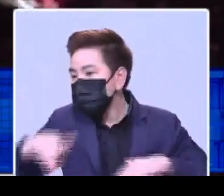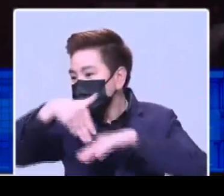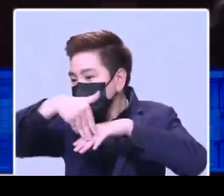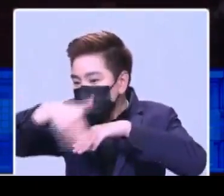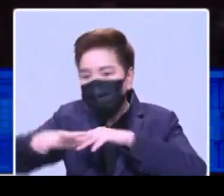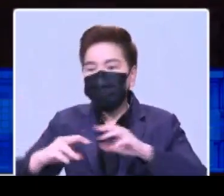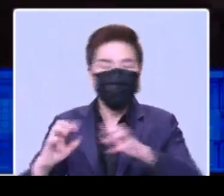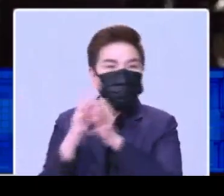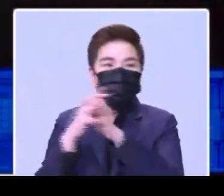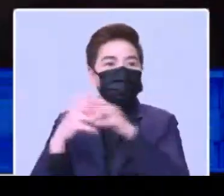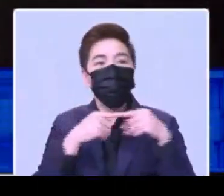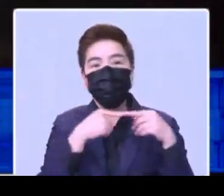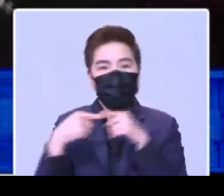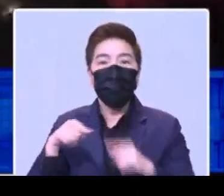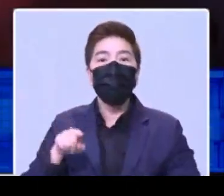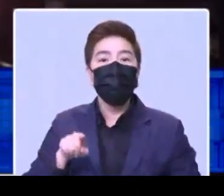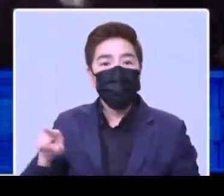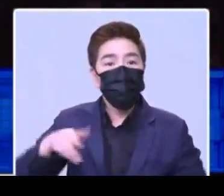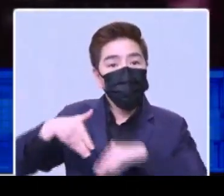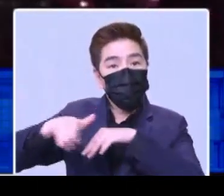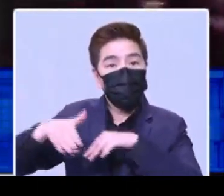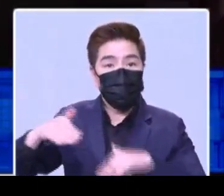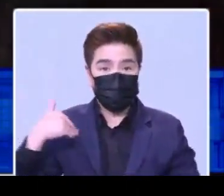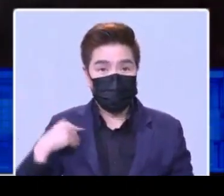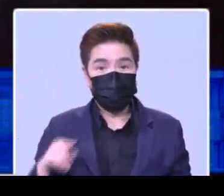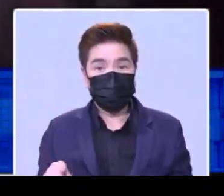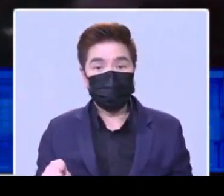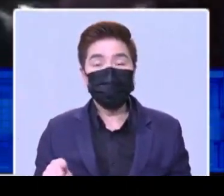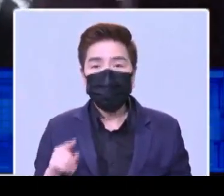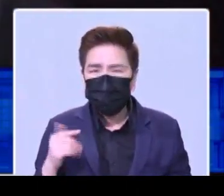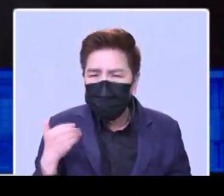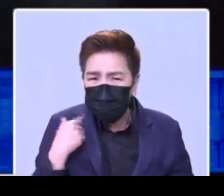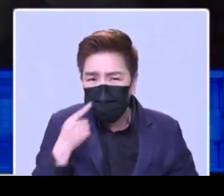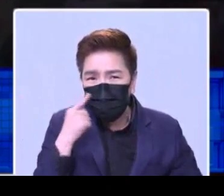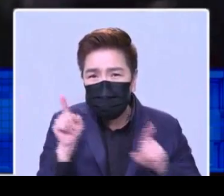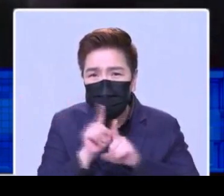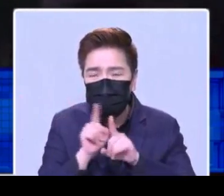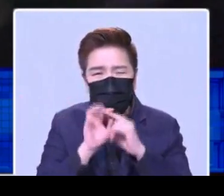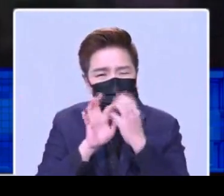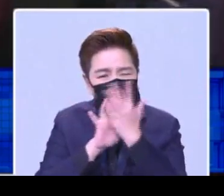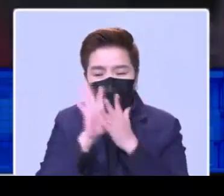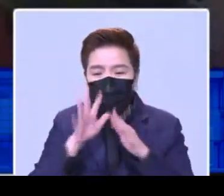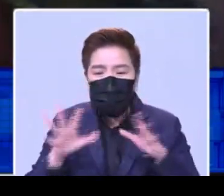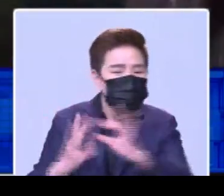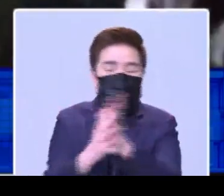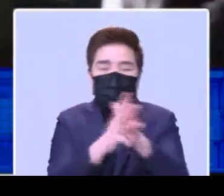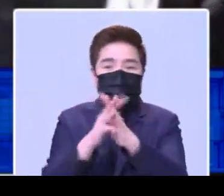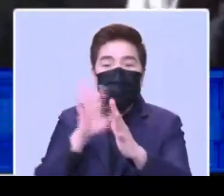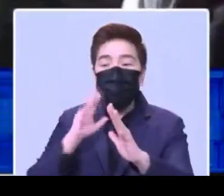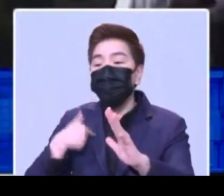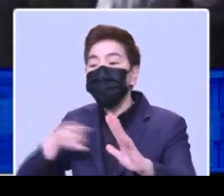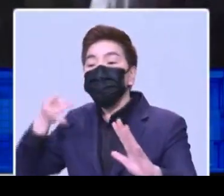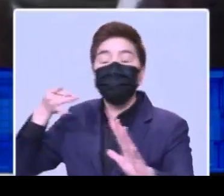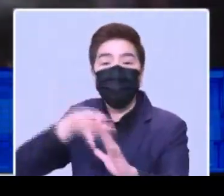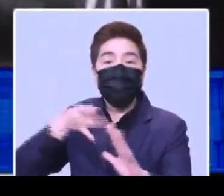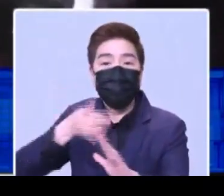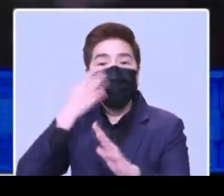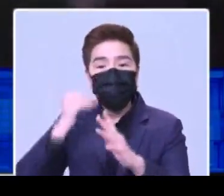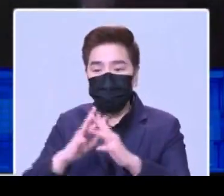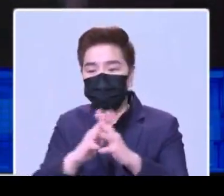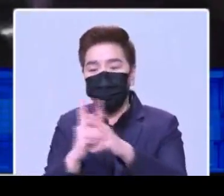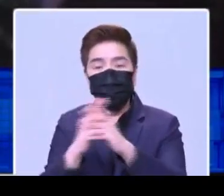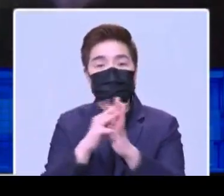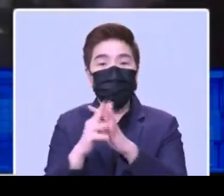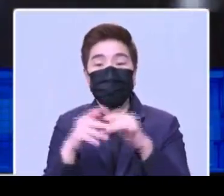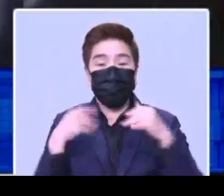ข้างนอกงานแบบนี้อีกทีนึงด้วยนะฮะแล้วมันมีลักษณะเป็นพวกผสมลงอะฮะคุณผู้ชมคุณวรรณสิริหมายความว่าเ